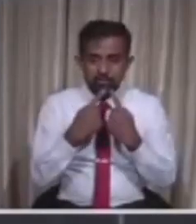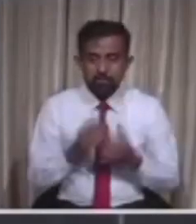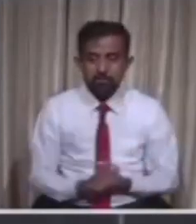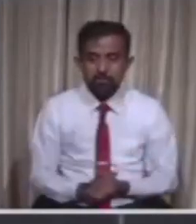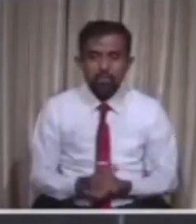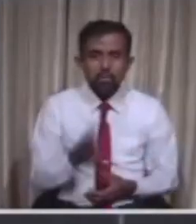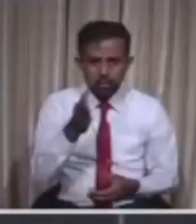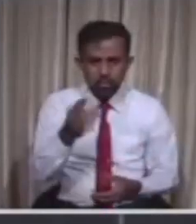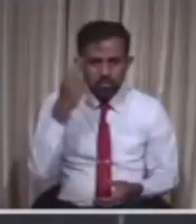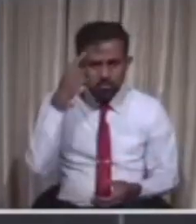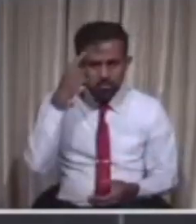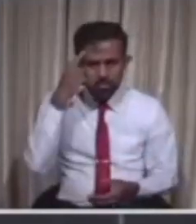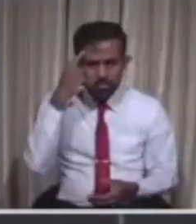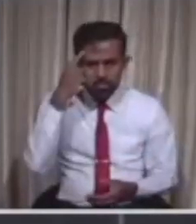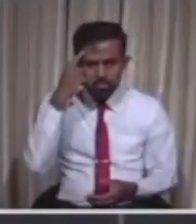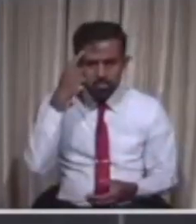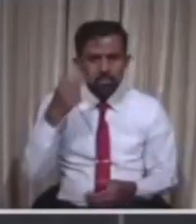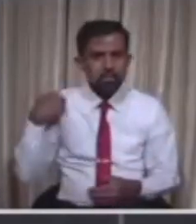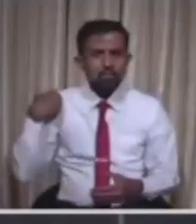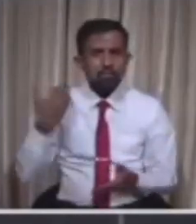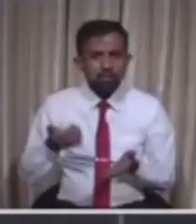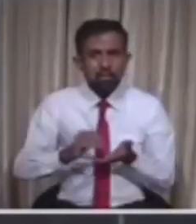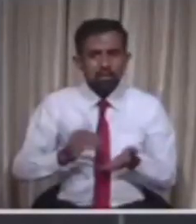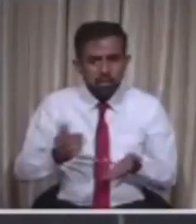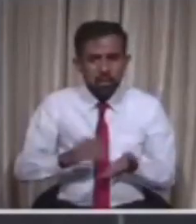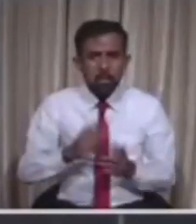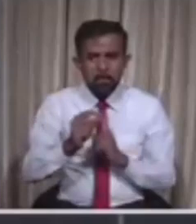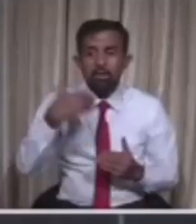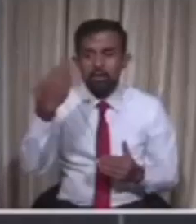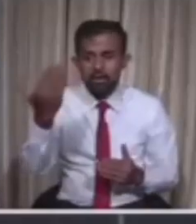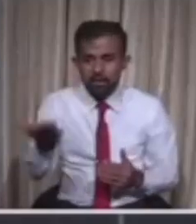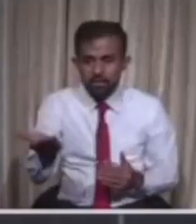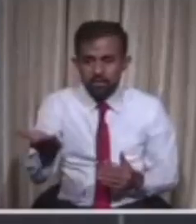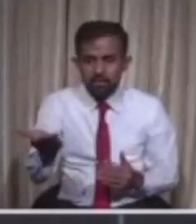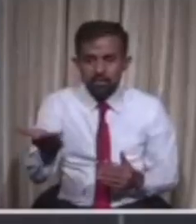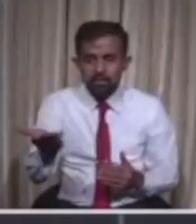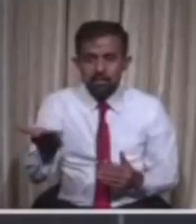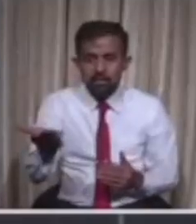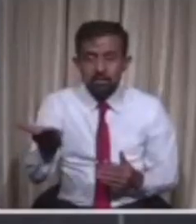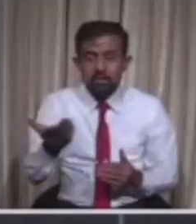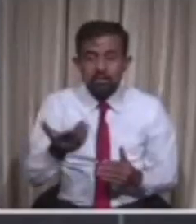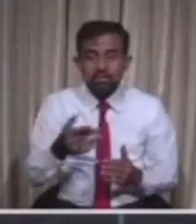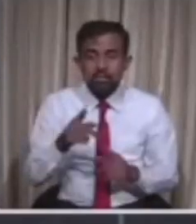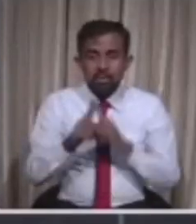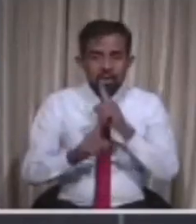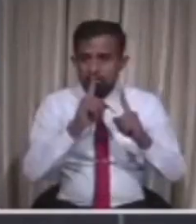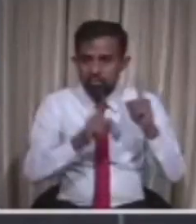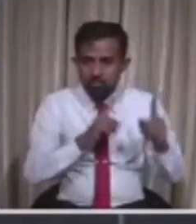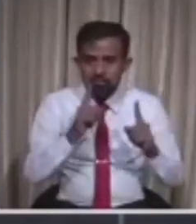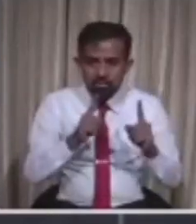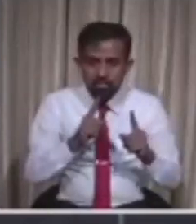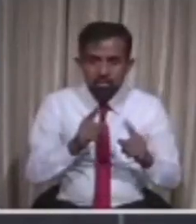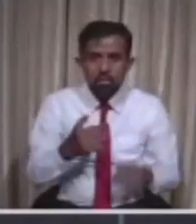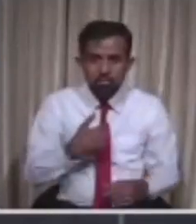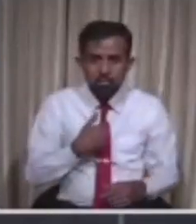ඔබට මතකද ගරු කතානායකතුමා අපි දිගින් දිගටම මේ පාර්ලිමේන්තුවේ ඇතුළෙත් එළියෙත් නිල නොවන අවස්ථාවල සාකච්ඡා කරනකොට ඔබ